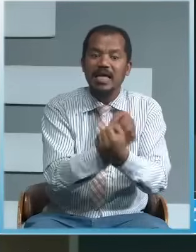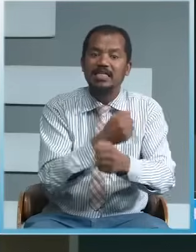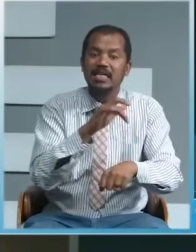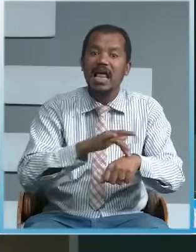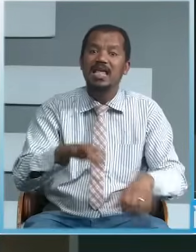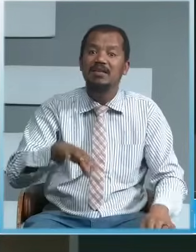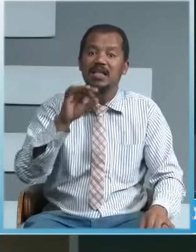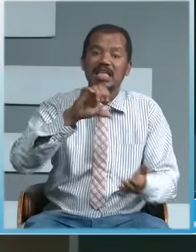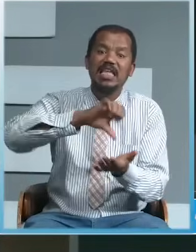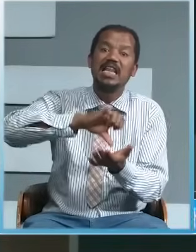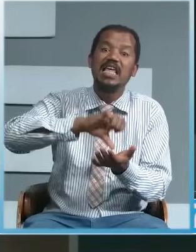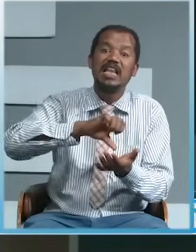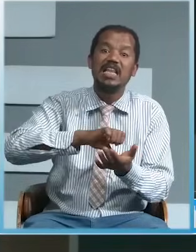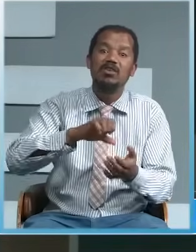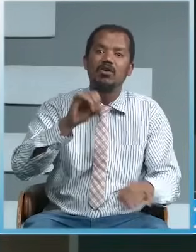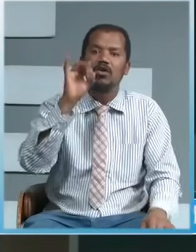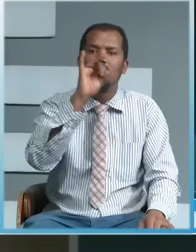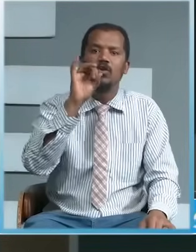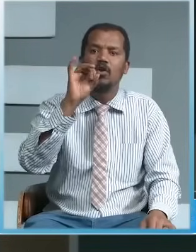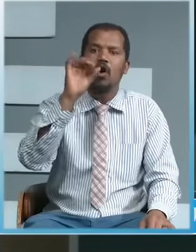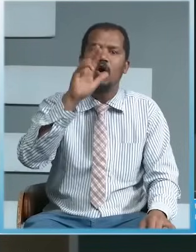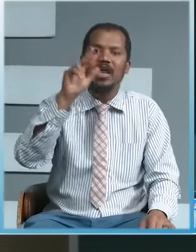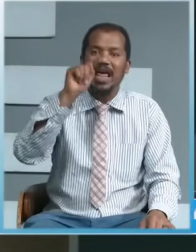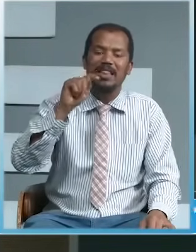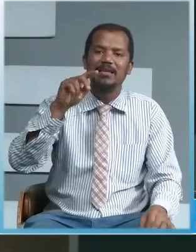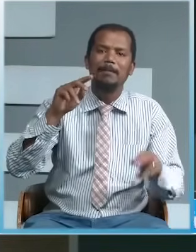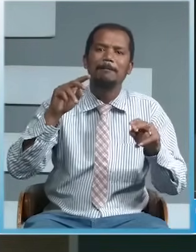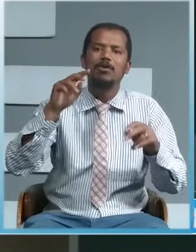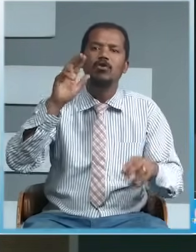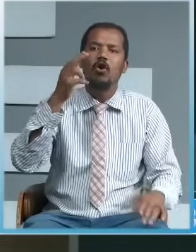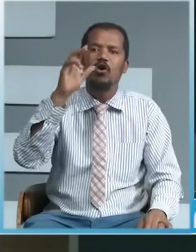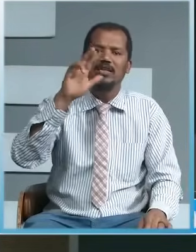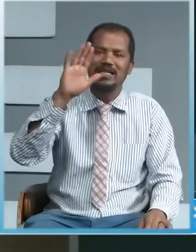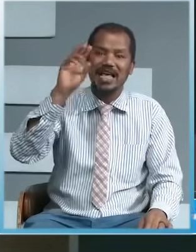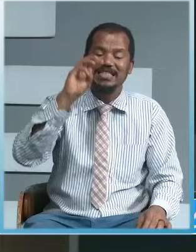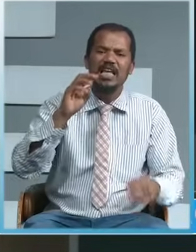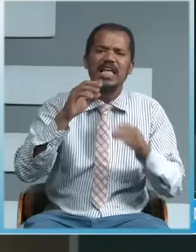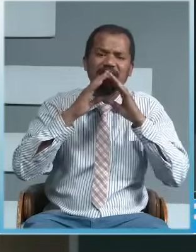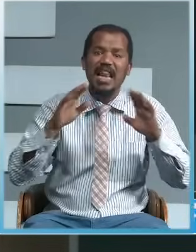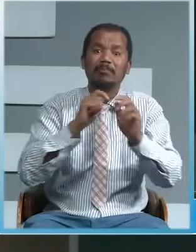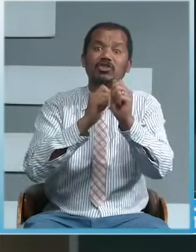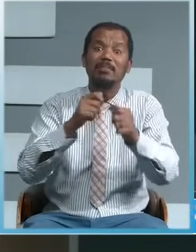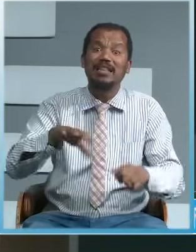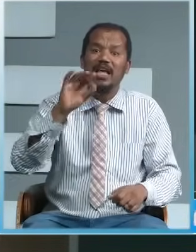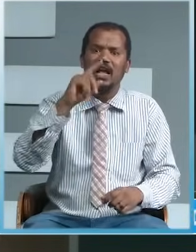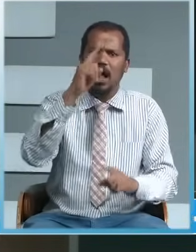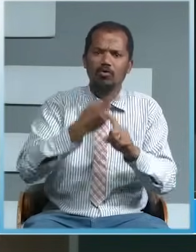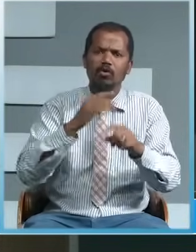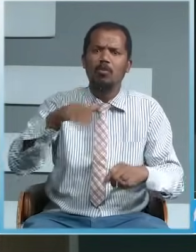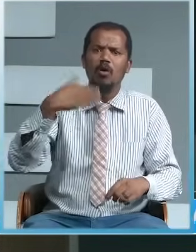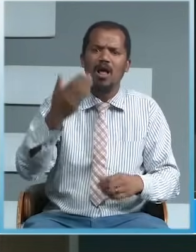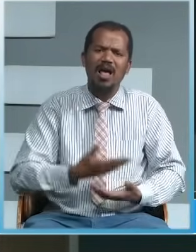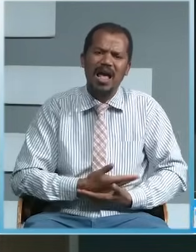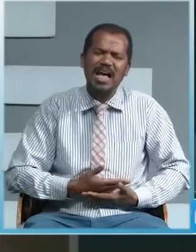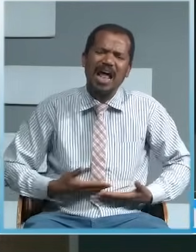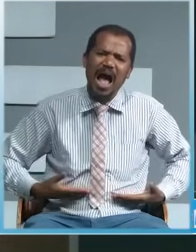በእስር ላይ የምትገኘው ኢራናዊቷ ሎሬት ናርገስ መሐመድ የኖቤል ሽልማት ከተሸለመች ከአንድ ወር